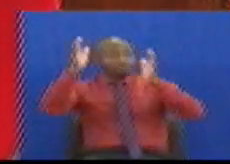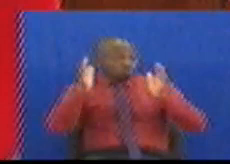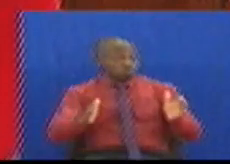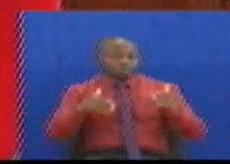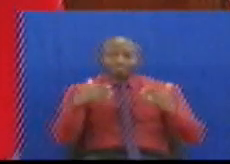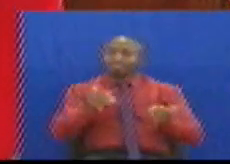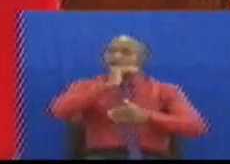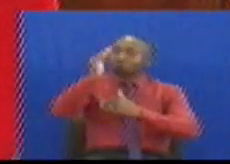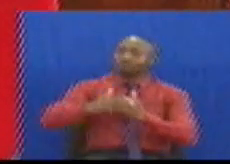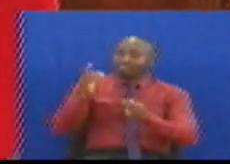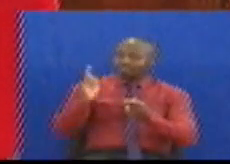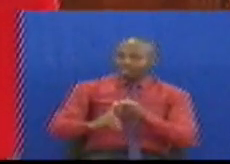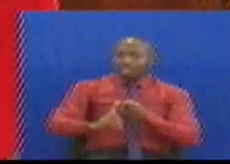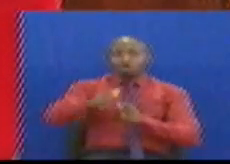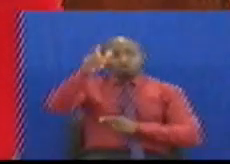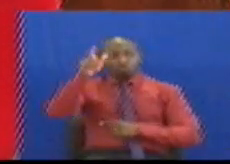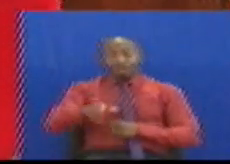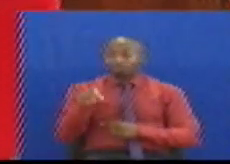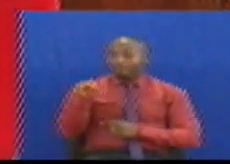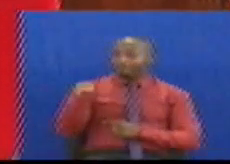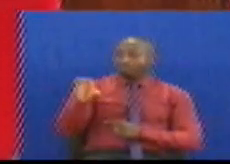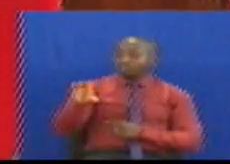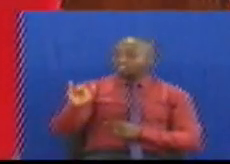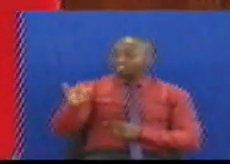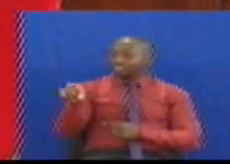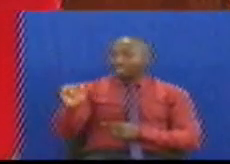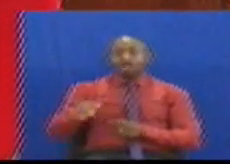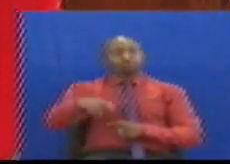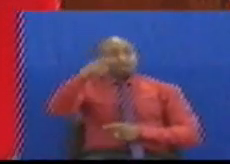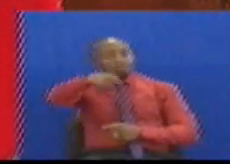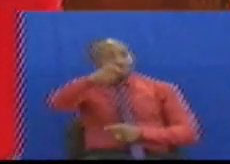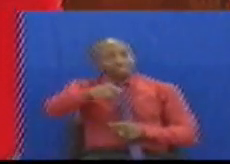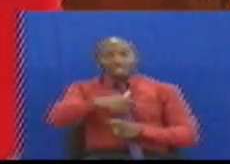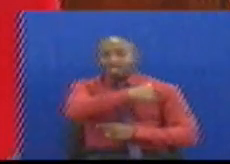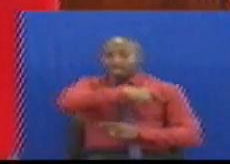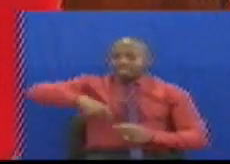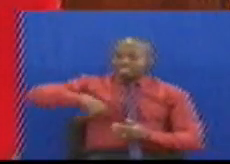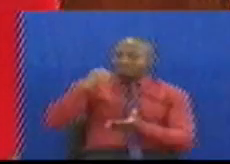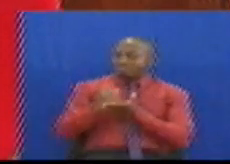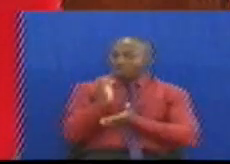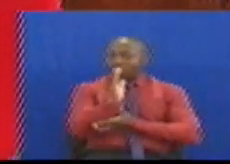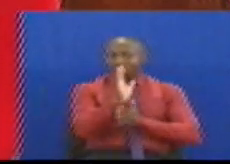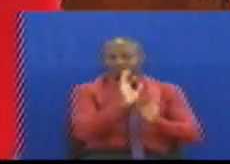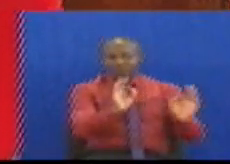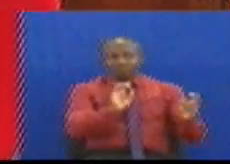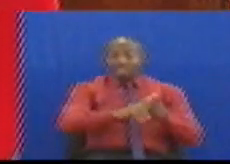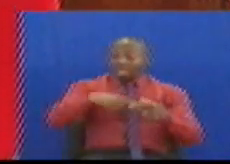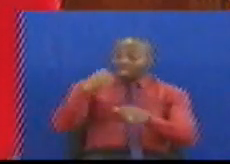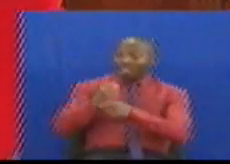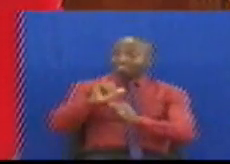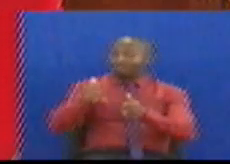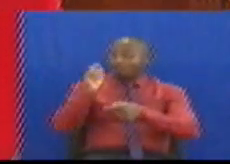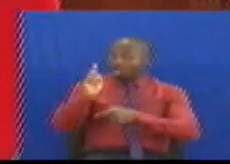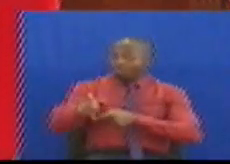kwa kweli jambo hili watu wa Mchinga tunalipongeza na tunampongeza rais kwa uamuzi huu. Kazi iliyobakia Mheshimiwa Naibu Spika ni